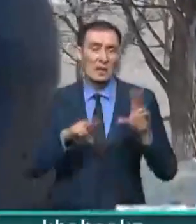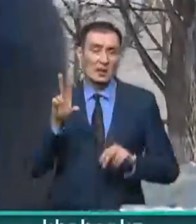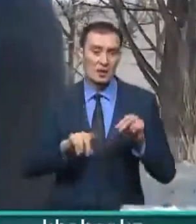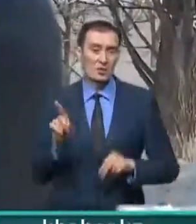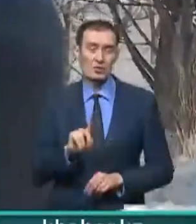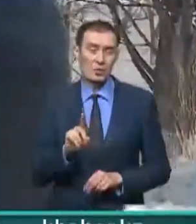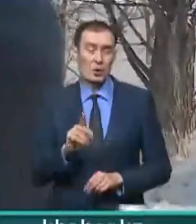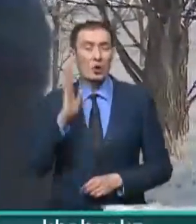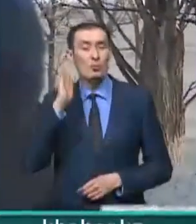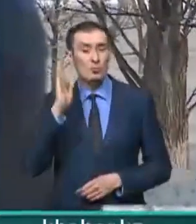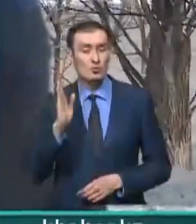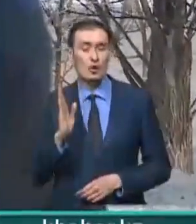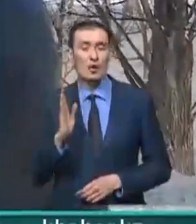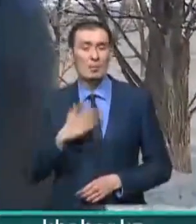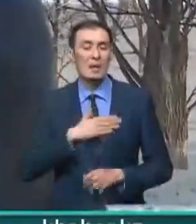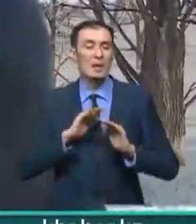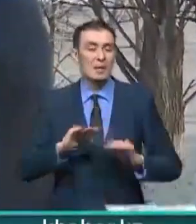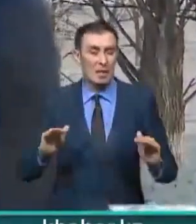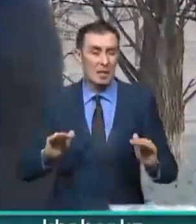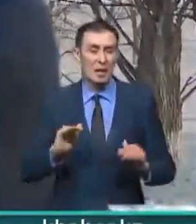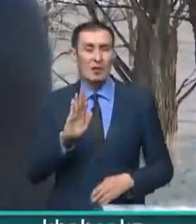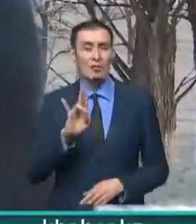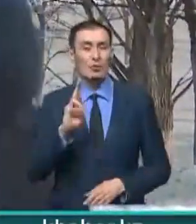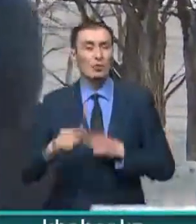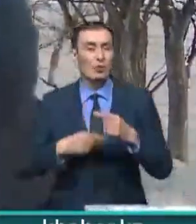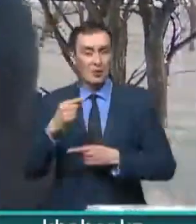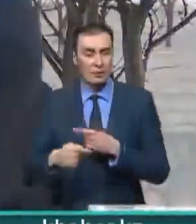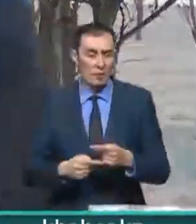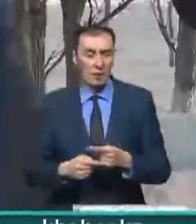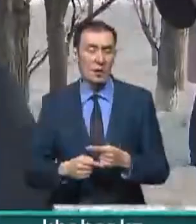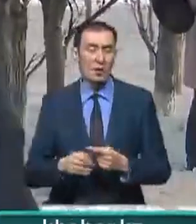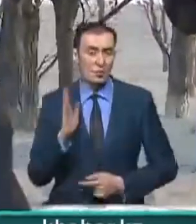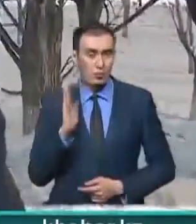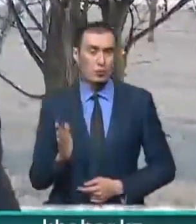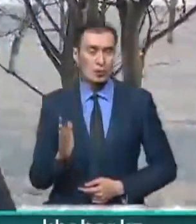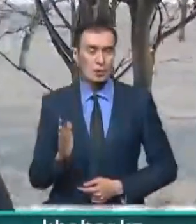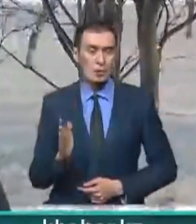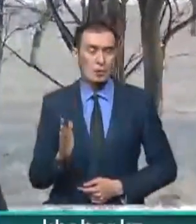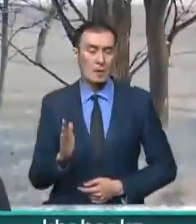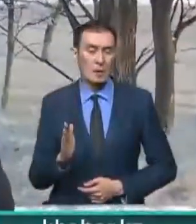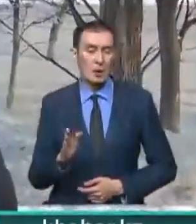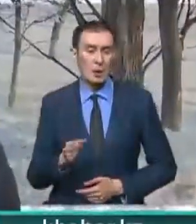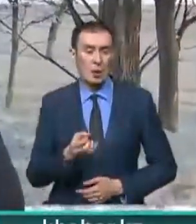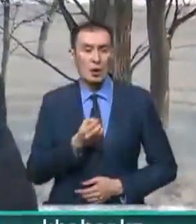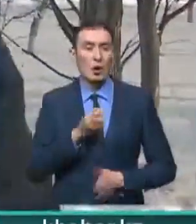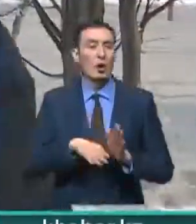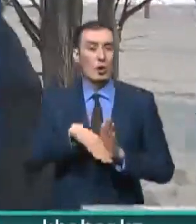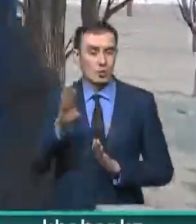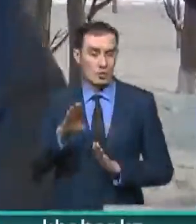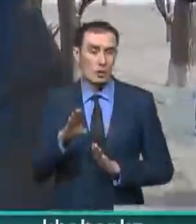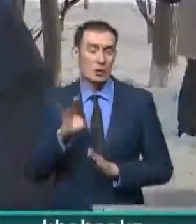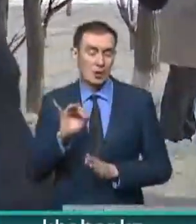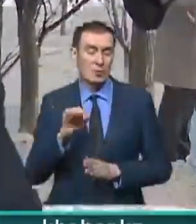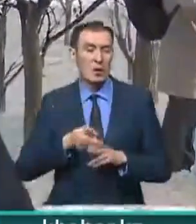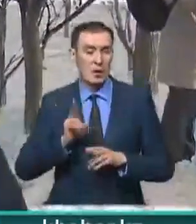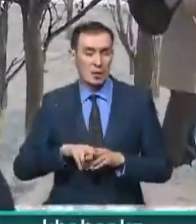будущее моих детей, внуков и правнуков будет светлым. Поэтому